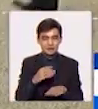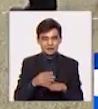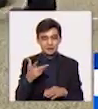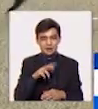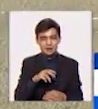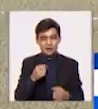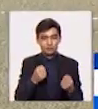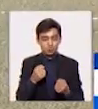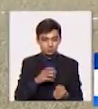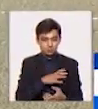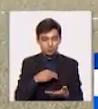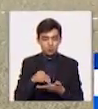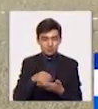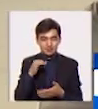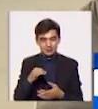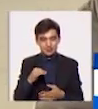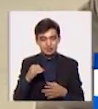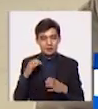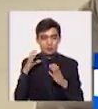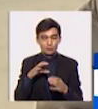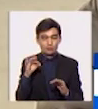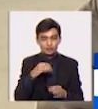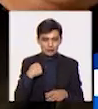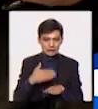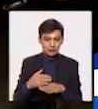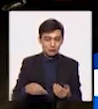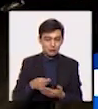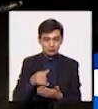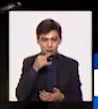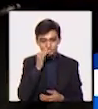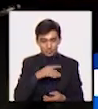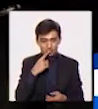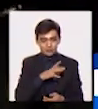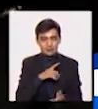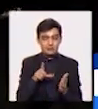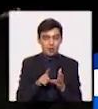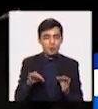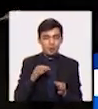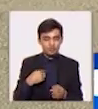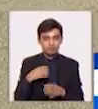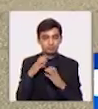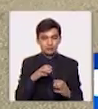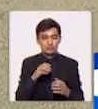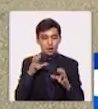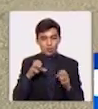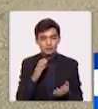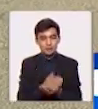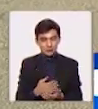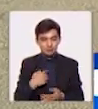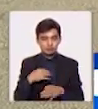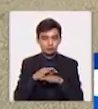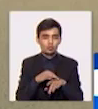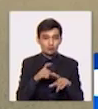9 жыл болған. Заңсыз автобустар кесірінен шығыным өтелмей жатыр дейді. Салық төліп, заңды билет сатып адам тасығысы келеді, бірақ нақты тәртіп жоқ